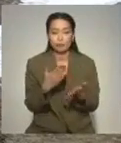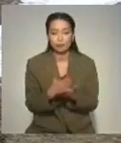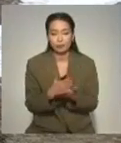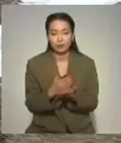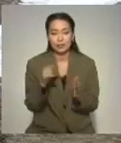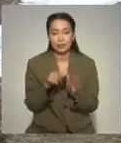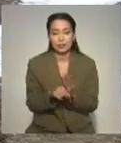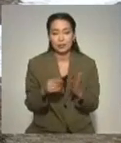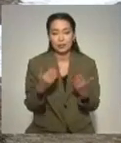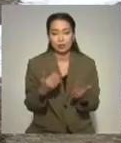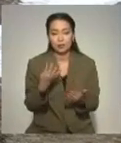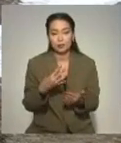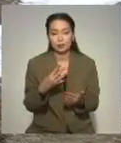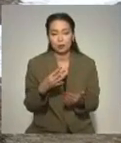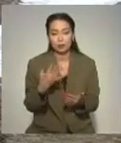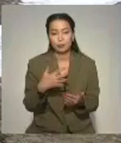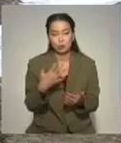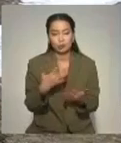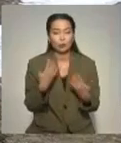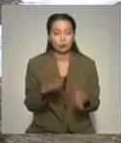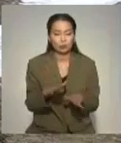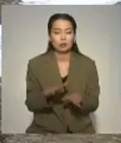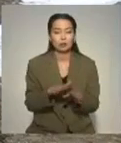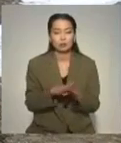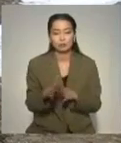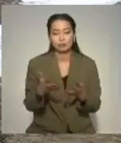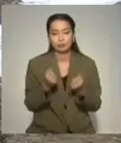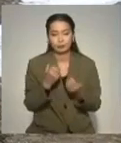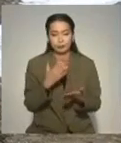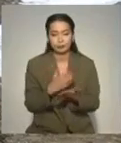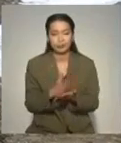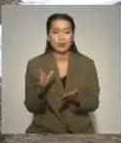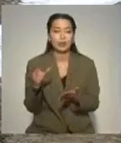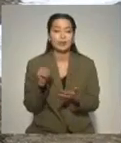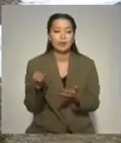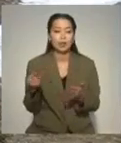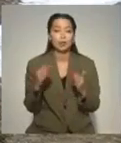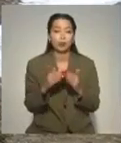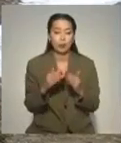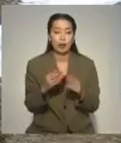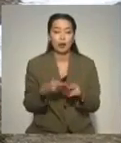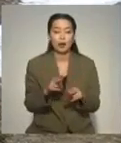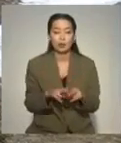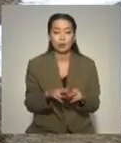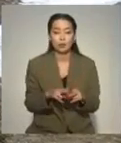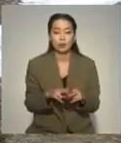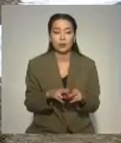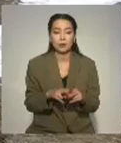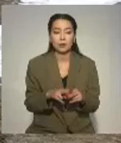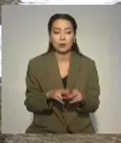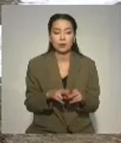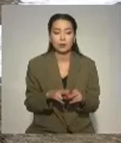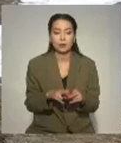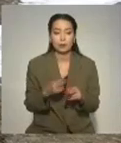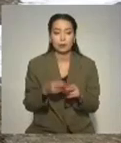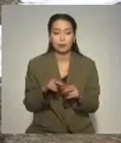Из них уже 40-50 домов уже пользуются. Те дома, которые мы в колодце